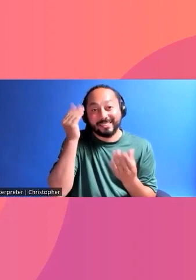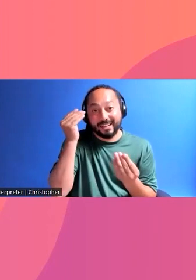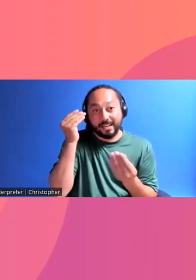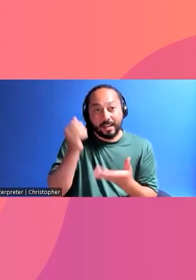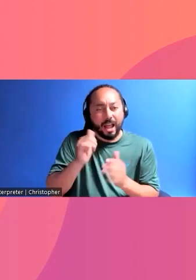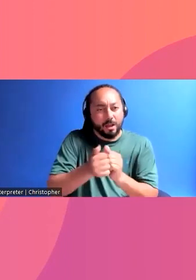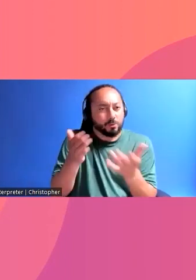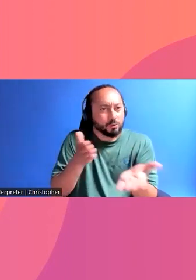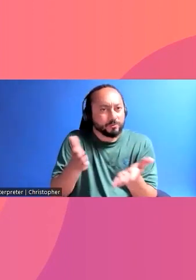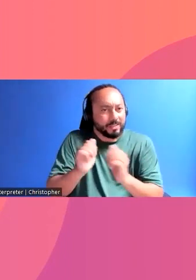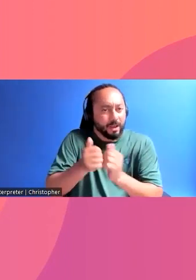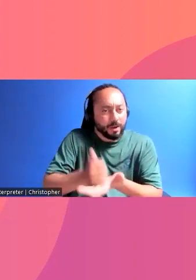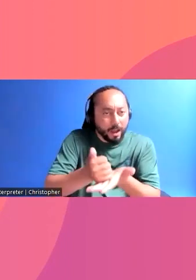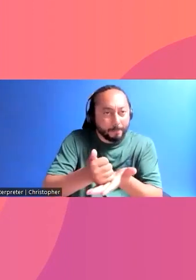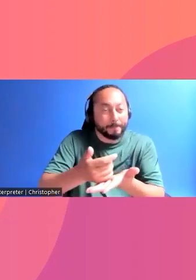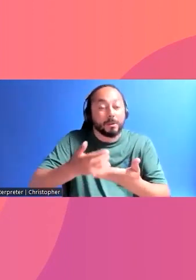Avoir des données basées sur la race,